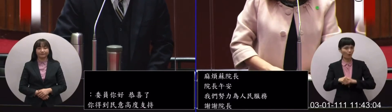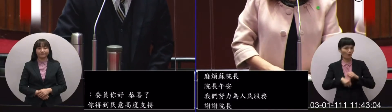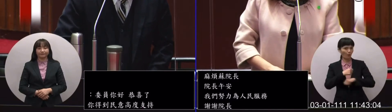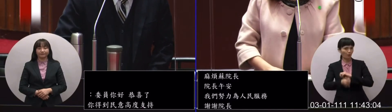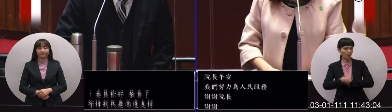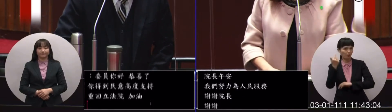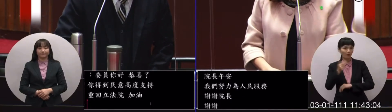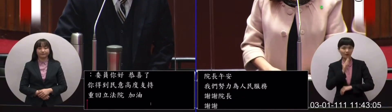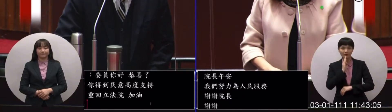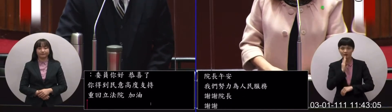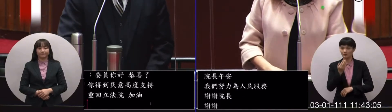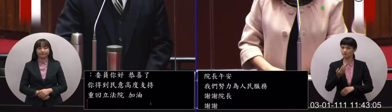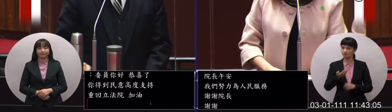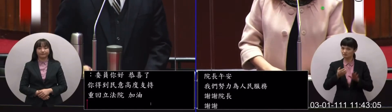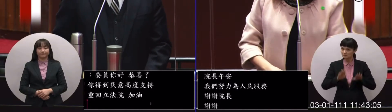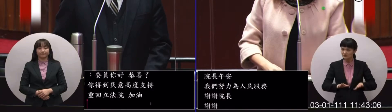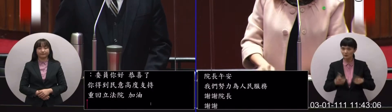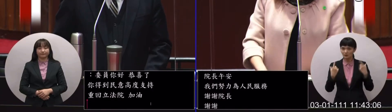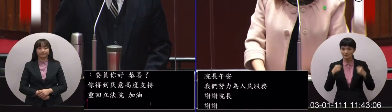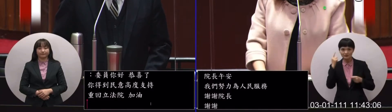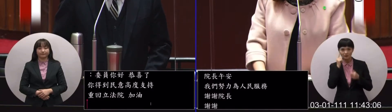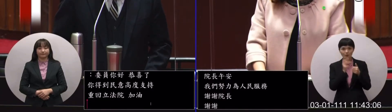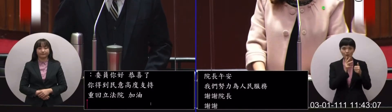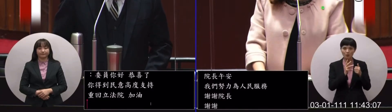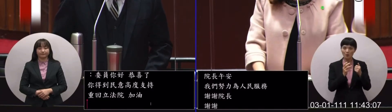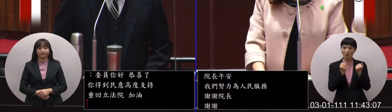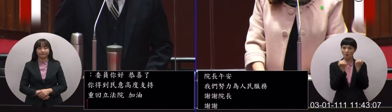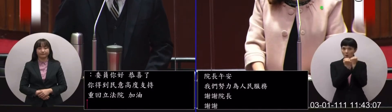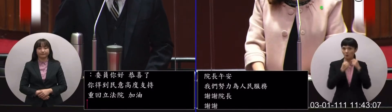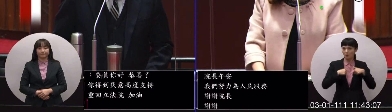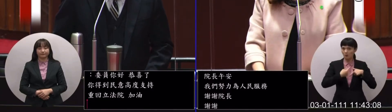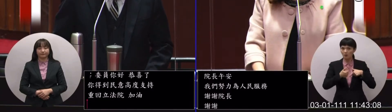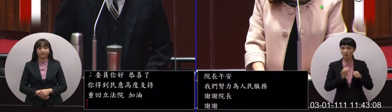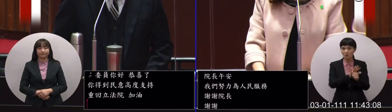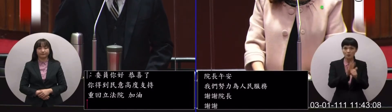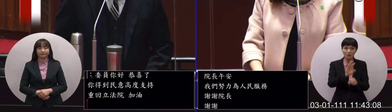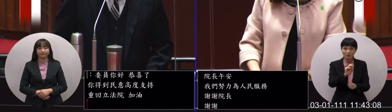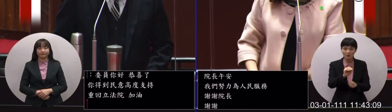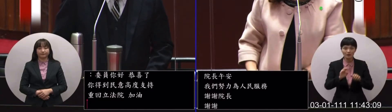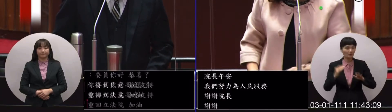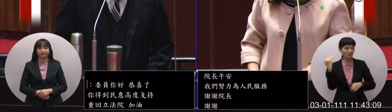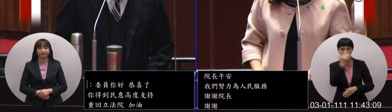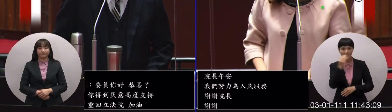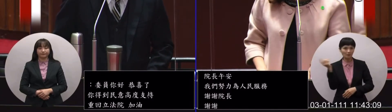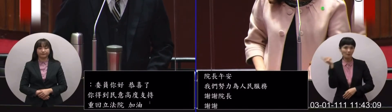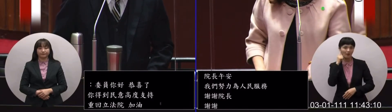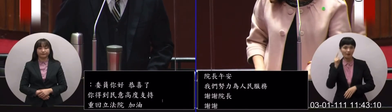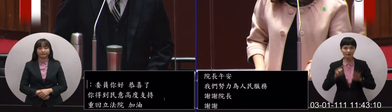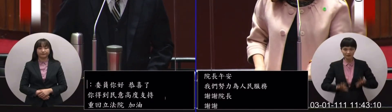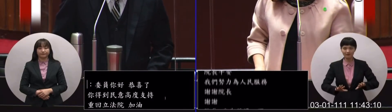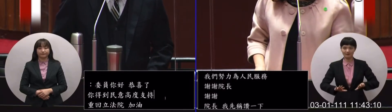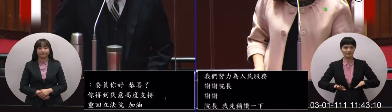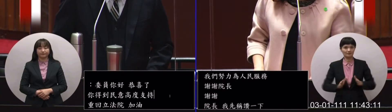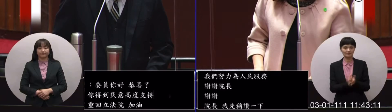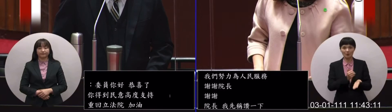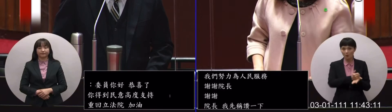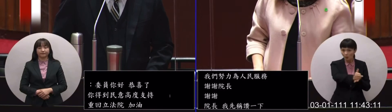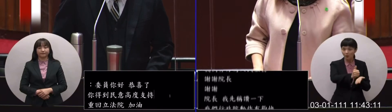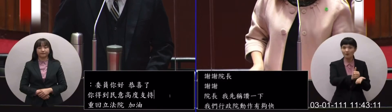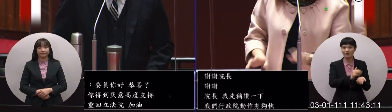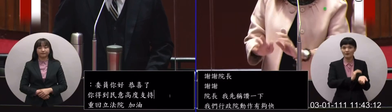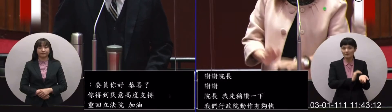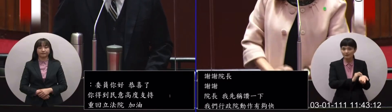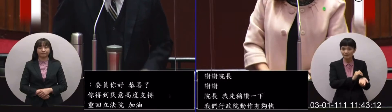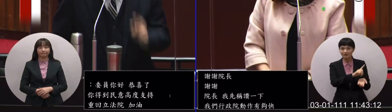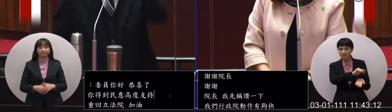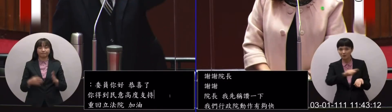问人道救援的代志，好，结果今天早上的新闻稿就说已经运送物资27吨哈到这个乌克兰。